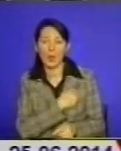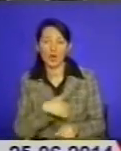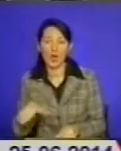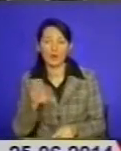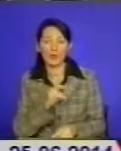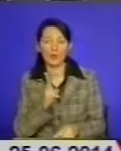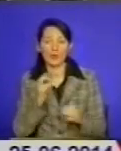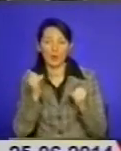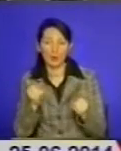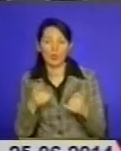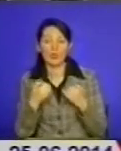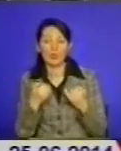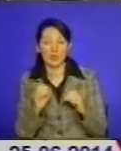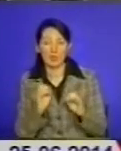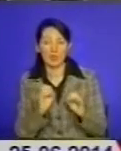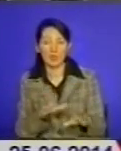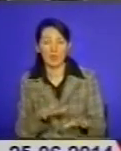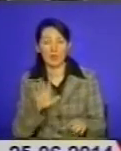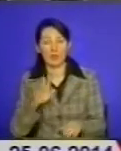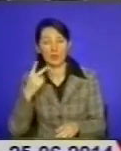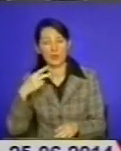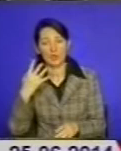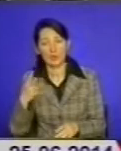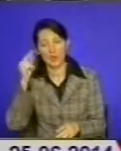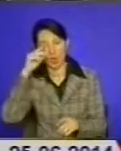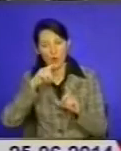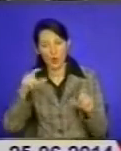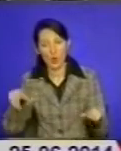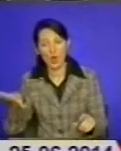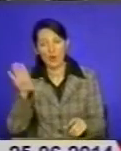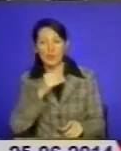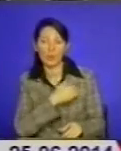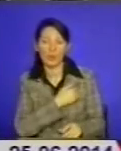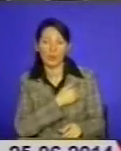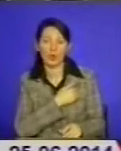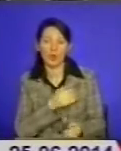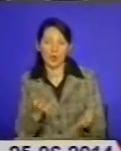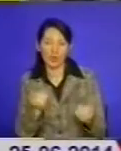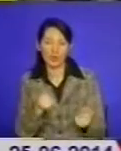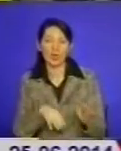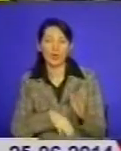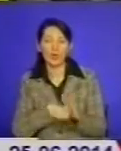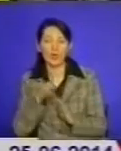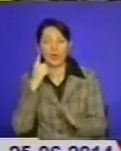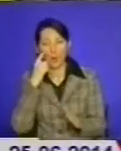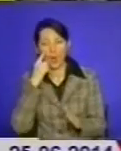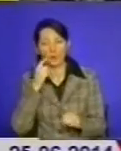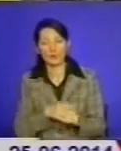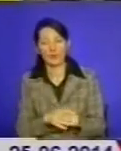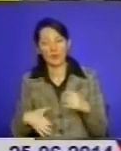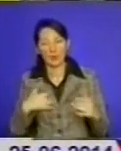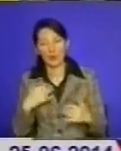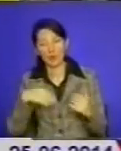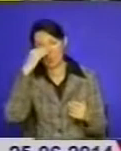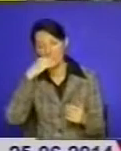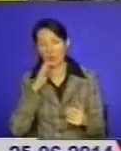сьогодні здає до 4-й школі. Всім бажаю здати на високий бал, важливо прохідний. Хвилюються і батьки. А